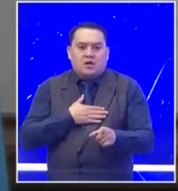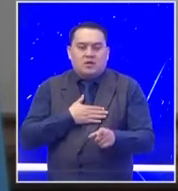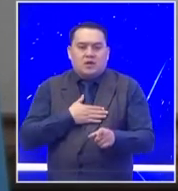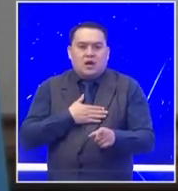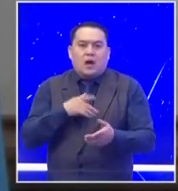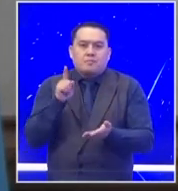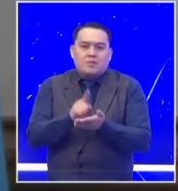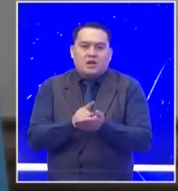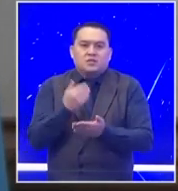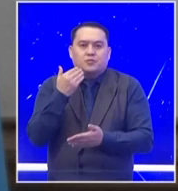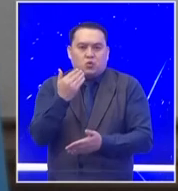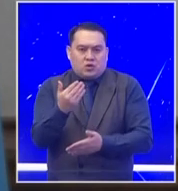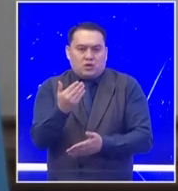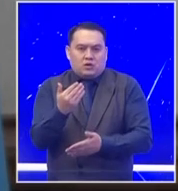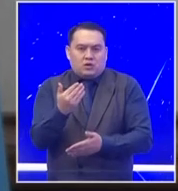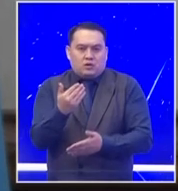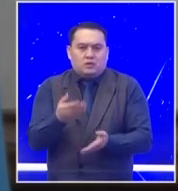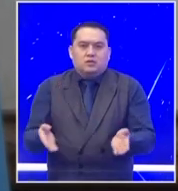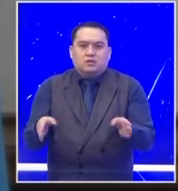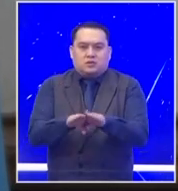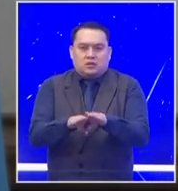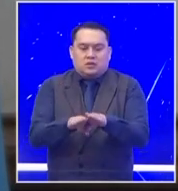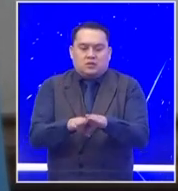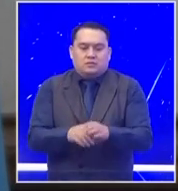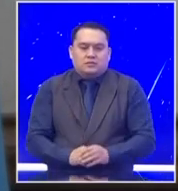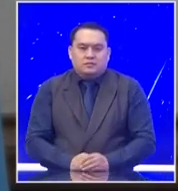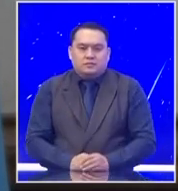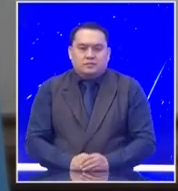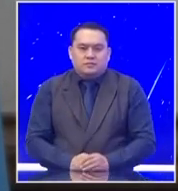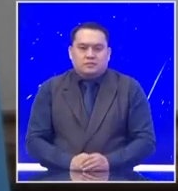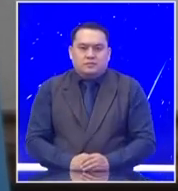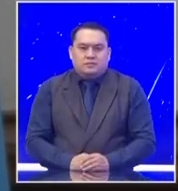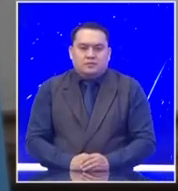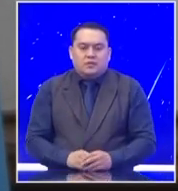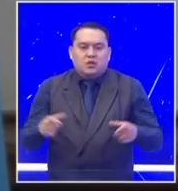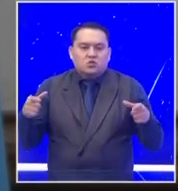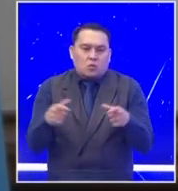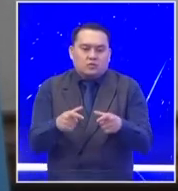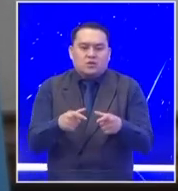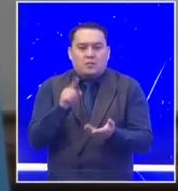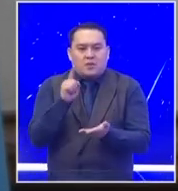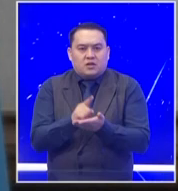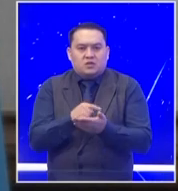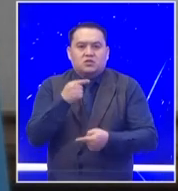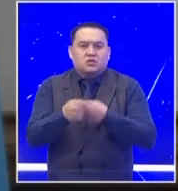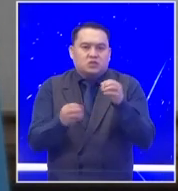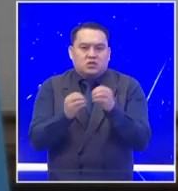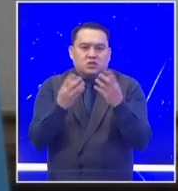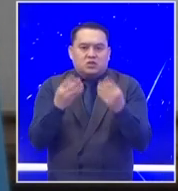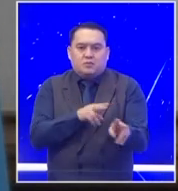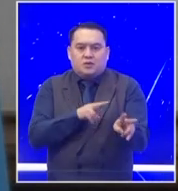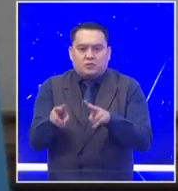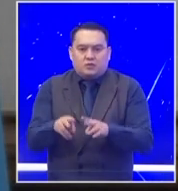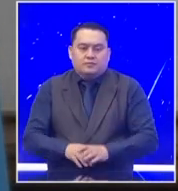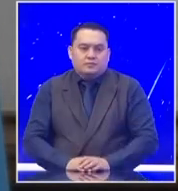стороны будем их закрывать на карантин на 14 дней. Кроме этого, после этого еще 10 дней будут они под наблюдением.